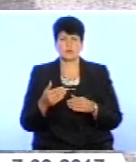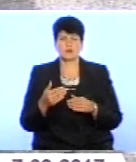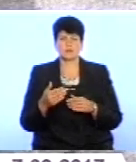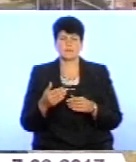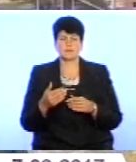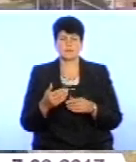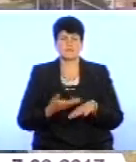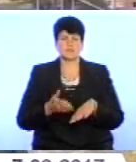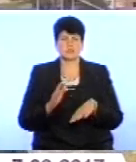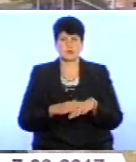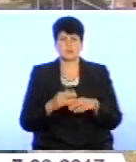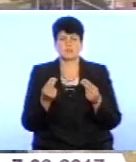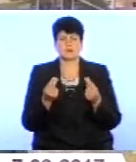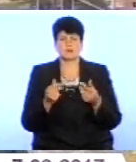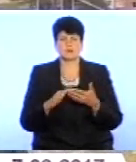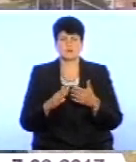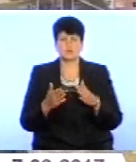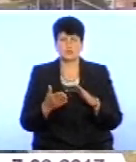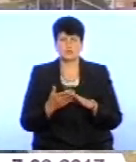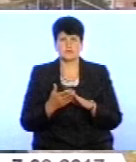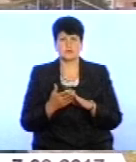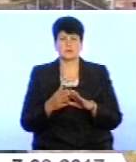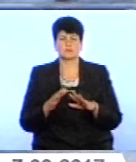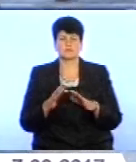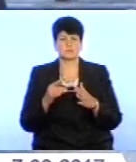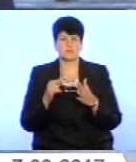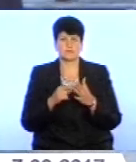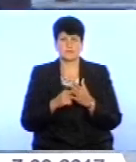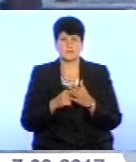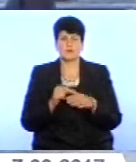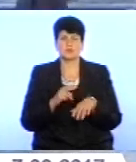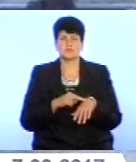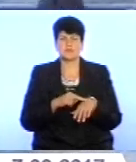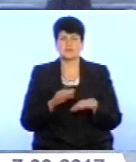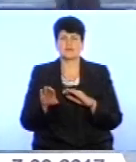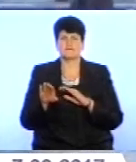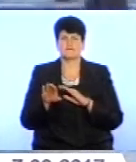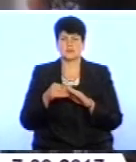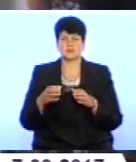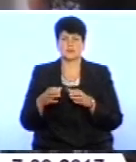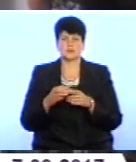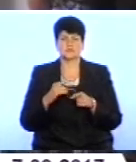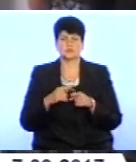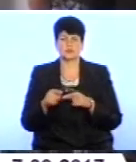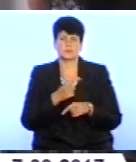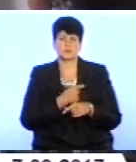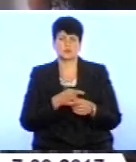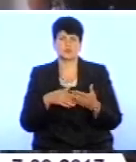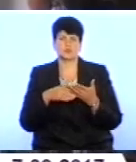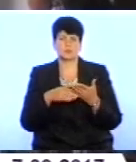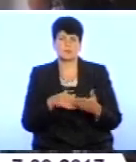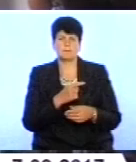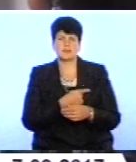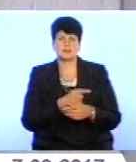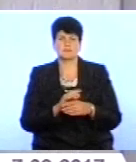підштовхнуло скрутне матеріальне становище, в яке раптово потрапила. Поліцейські викликали на місце події бригаду швидкої медичної допомоги.